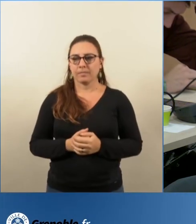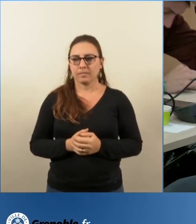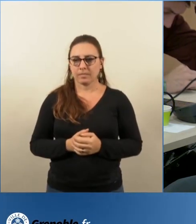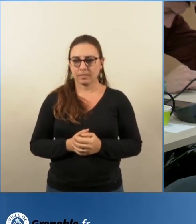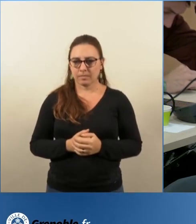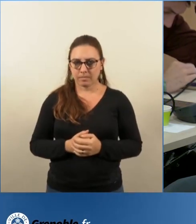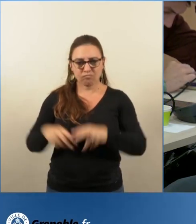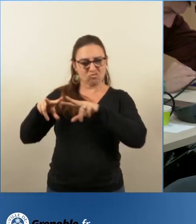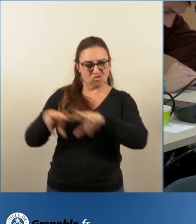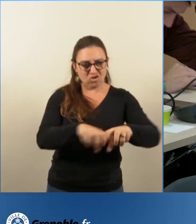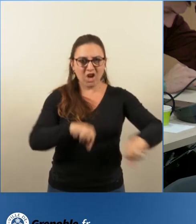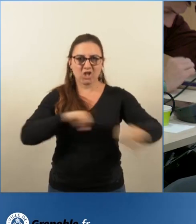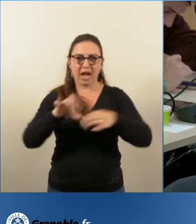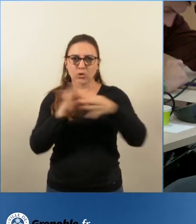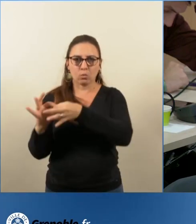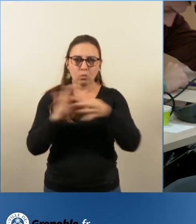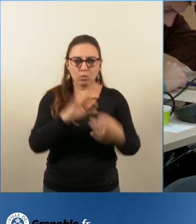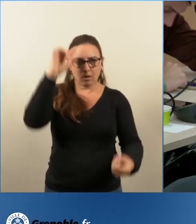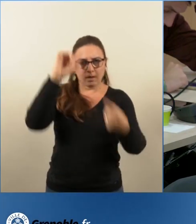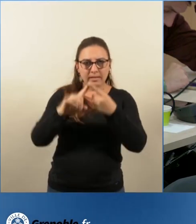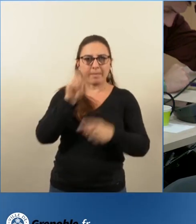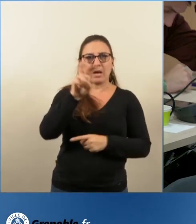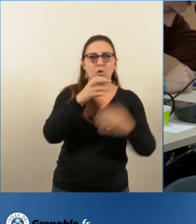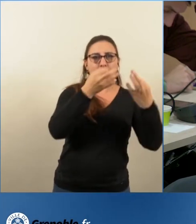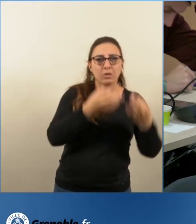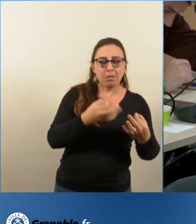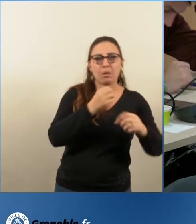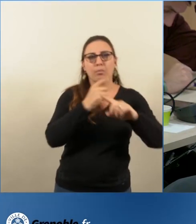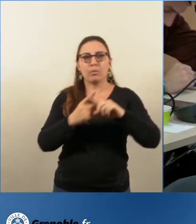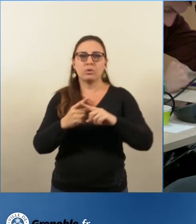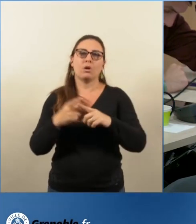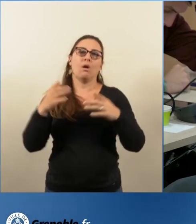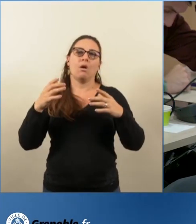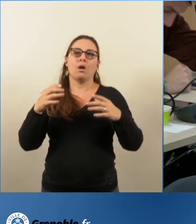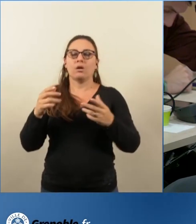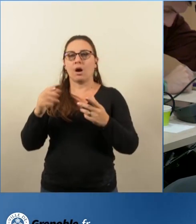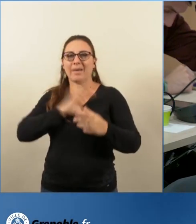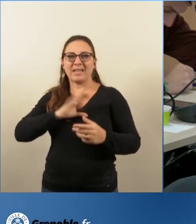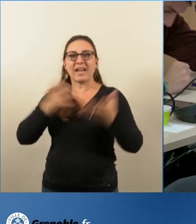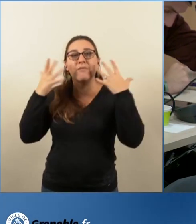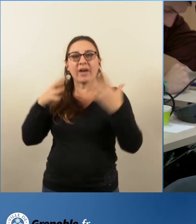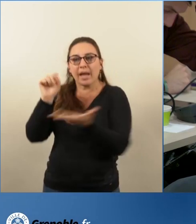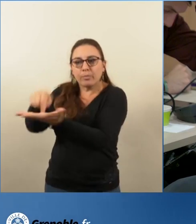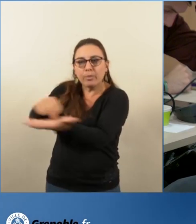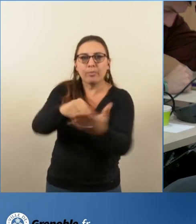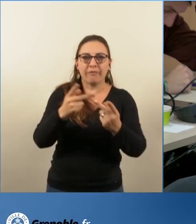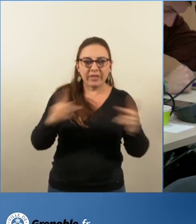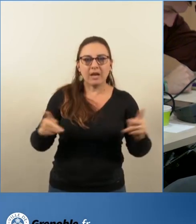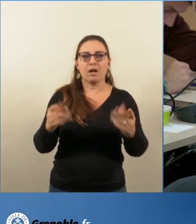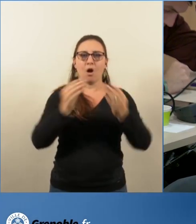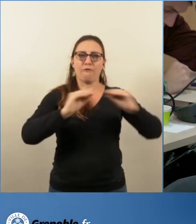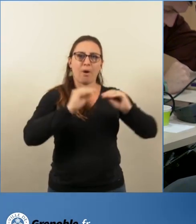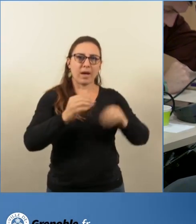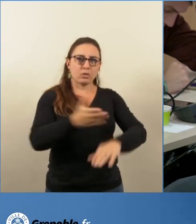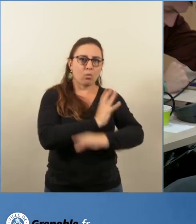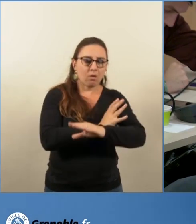de la recherche action autour de la comptabilité écologique et des îlots de chaleur urbain sensibilisation et formation des agents transition